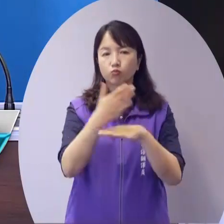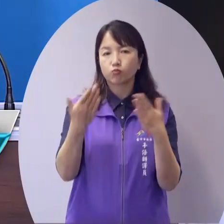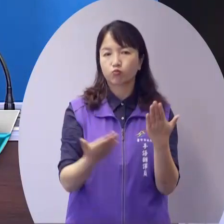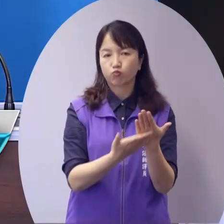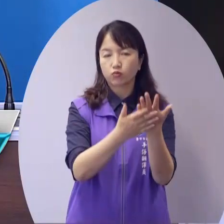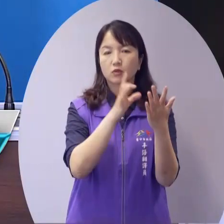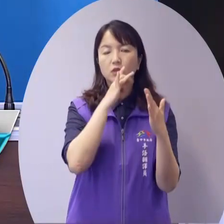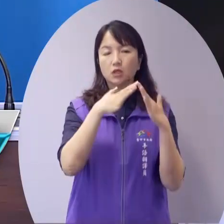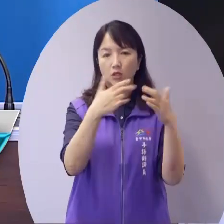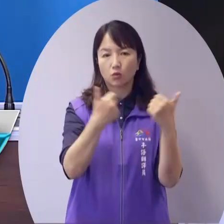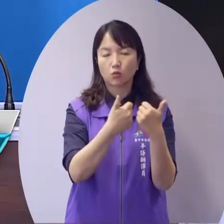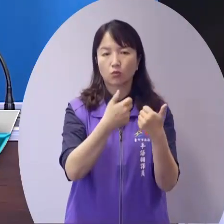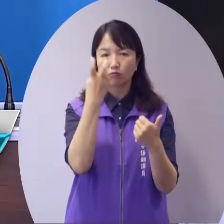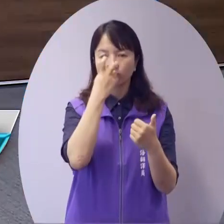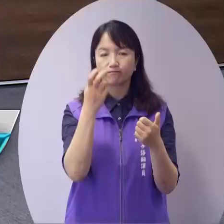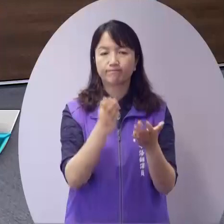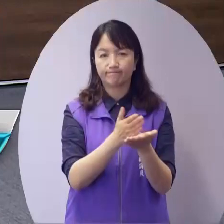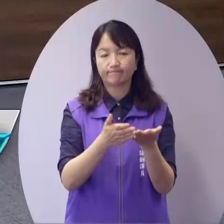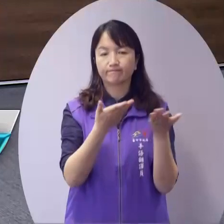送请台中市议会审议。